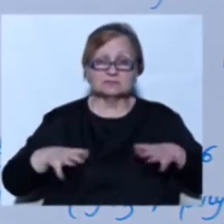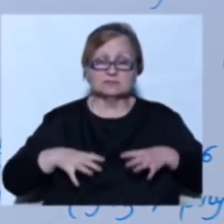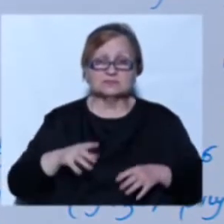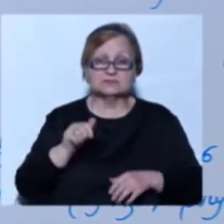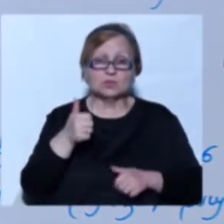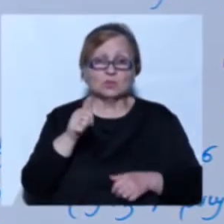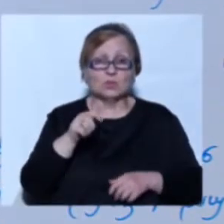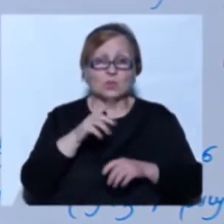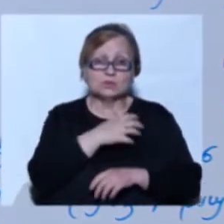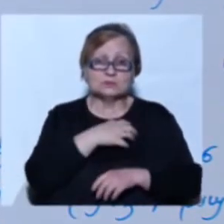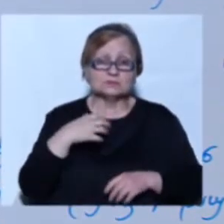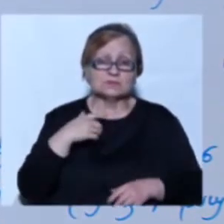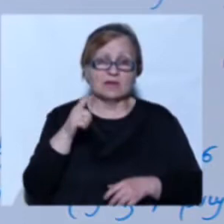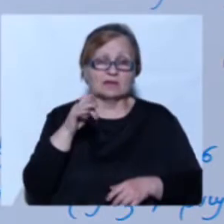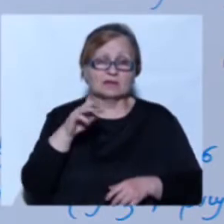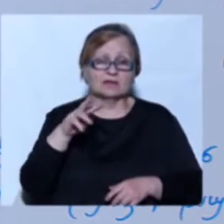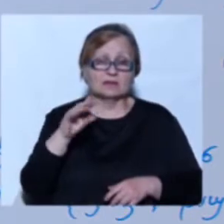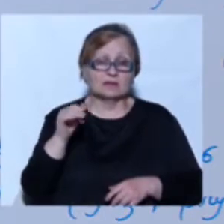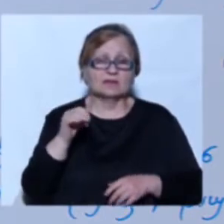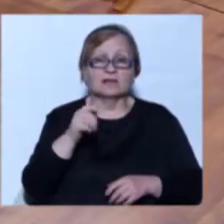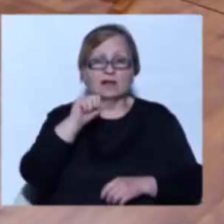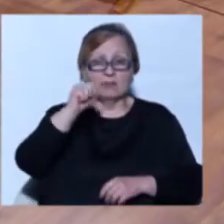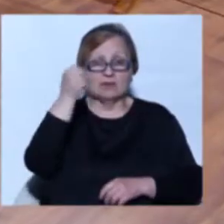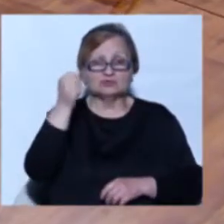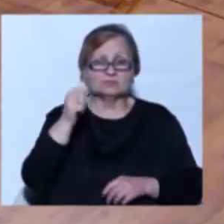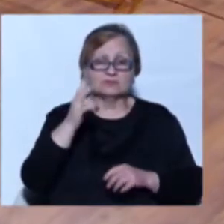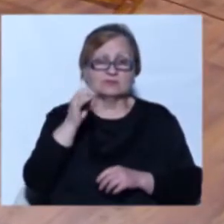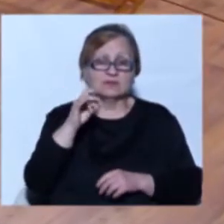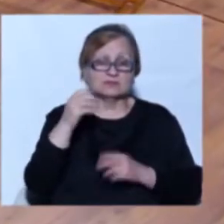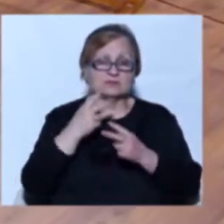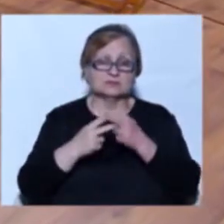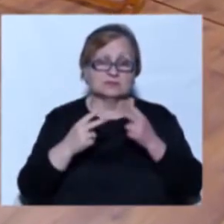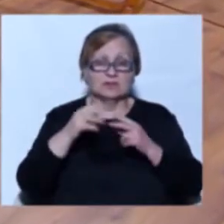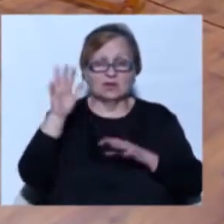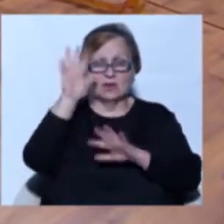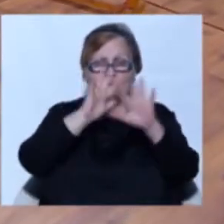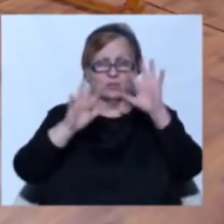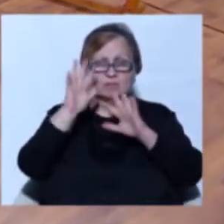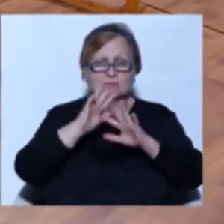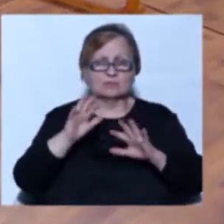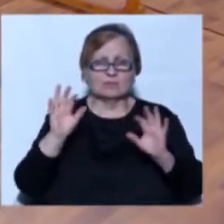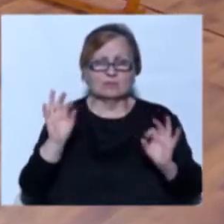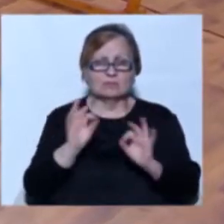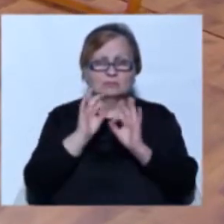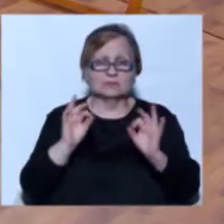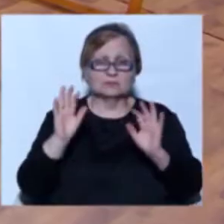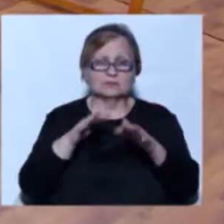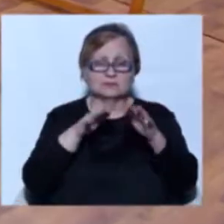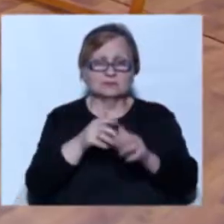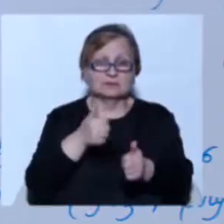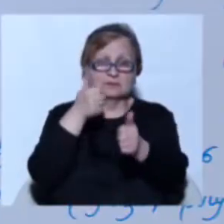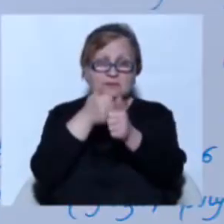ერეკლე, ხმალშემართული ნარის ციხესთან. ღრუბლები როკვით დაიძრნენ ქარში და